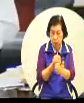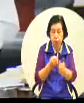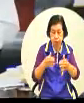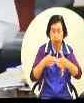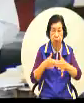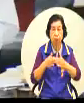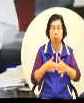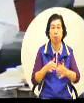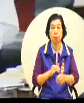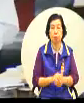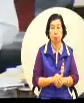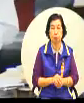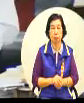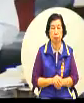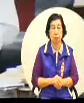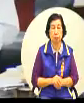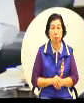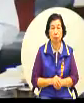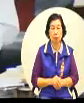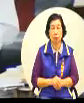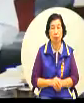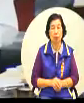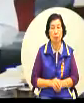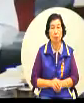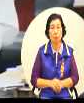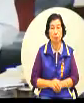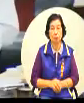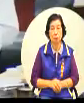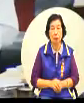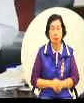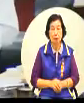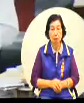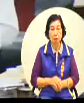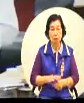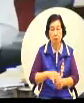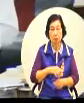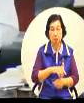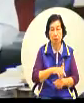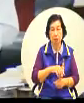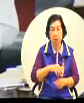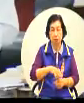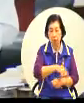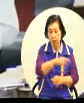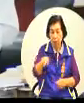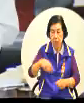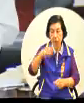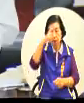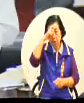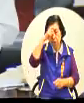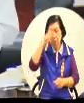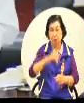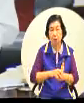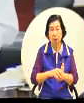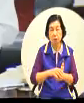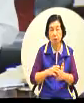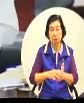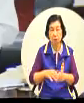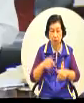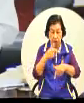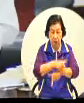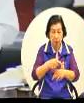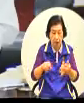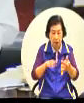为我们国人啊期待看看南横公路找回美丽的记